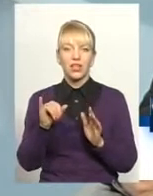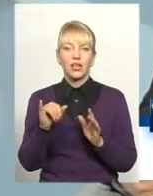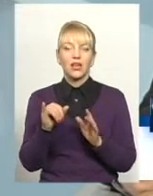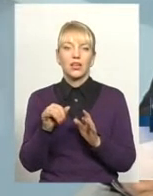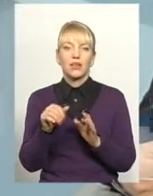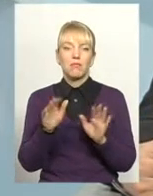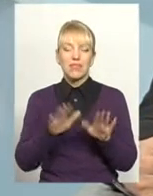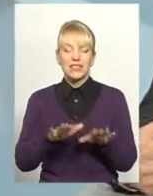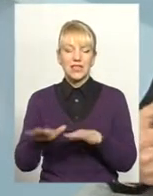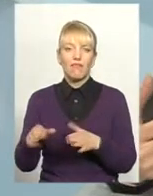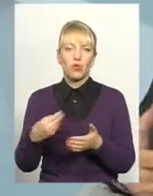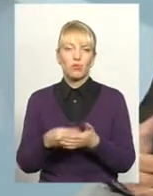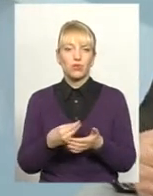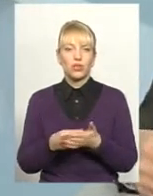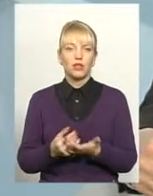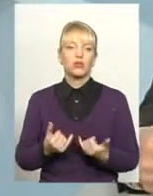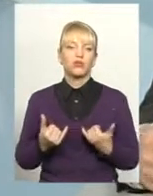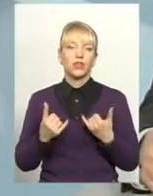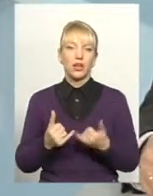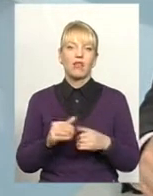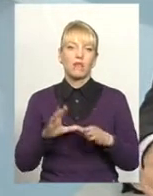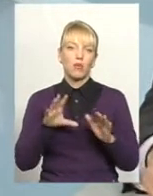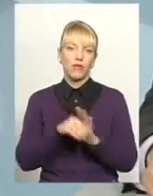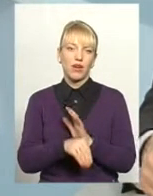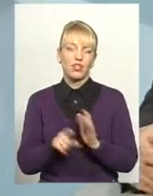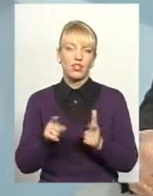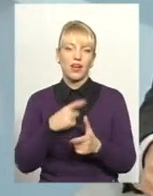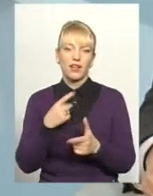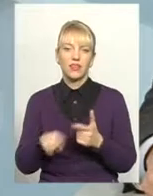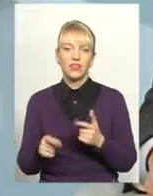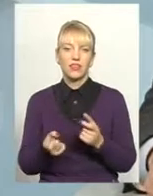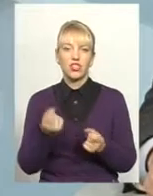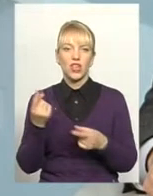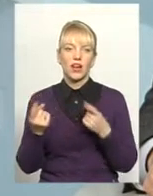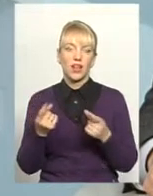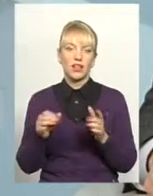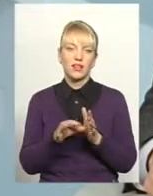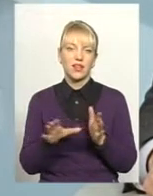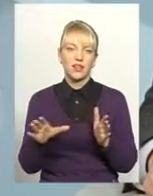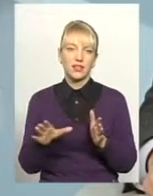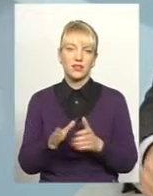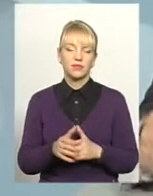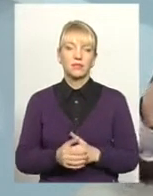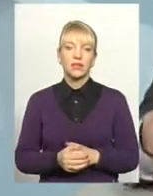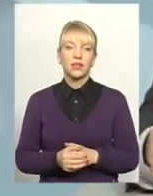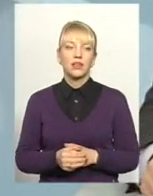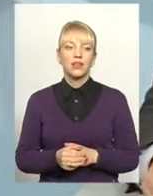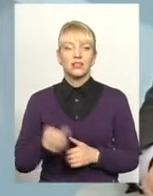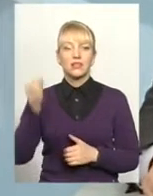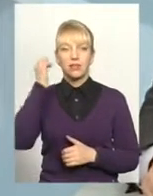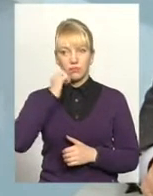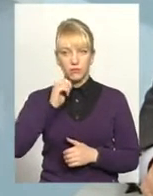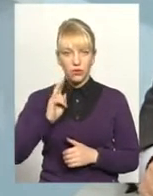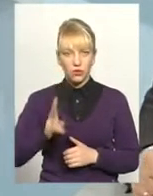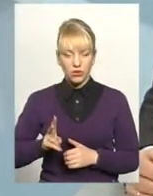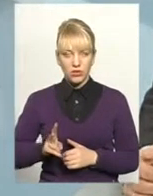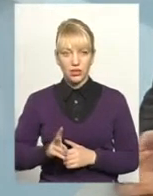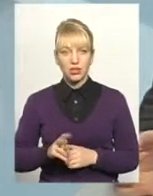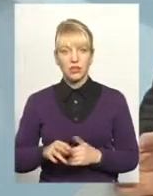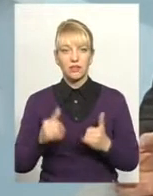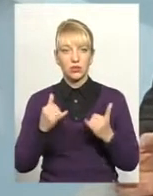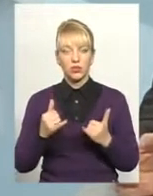місцевого бюджету для впровадження альтернативних джерел енергії. Старокостянтинів.